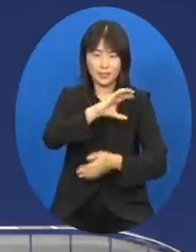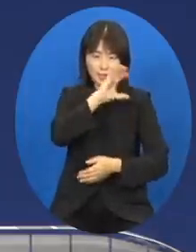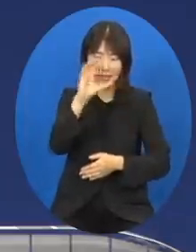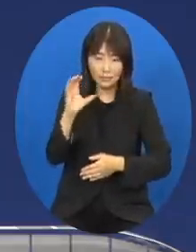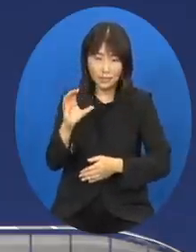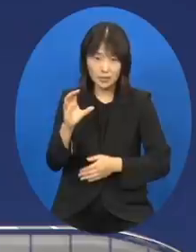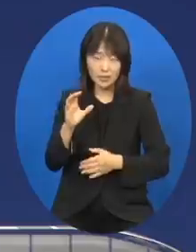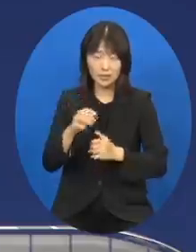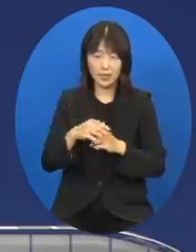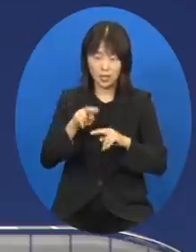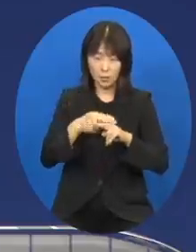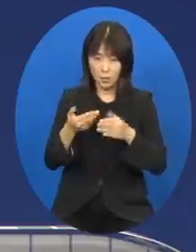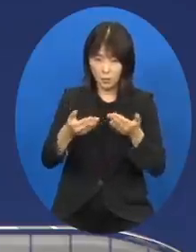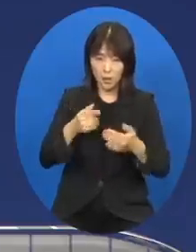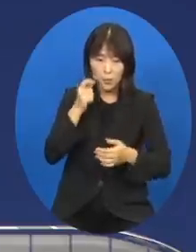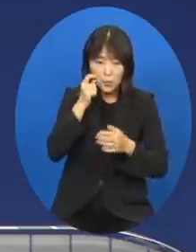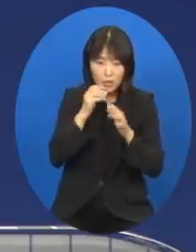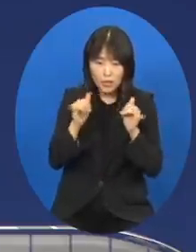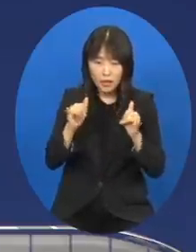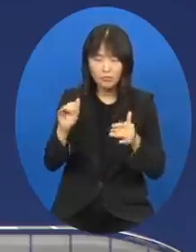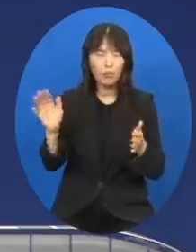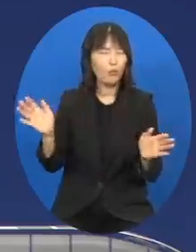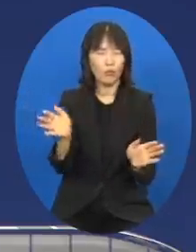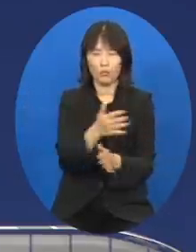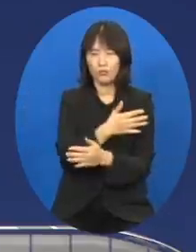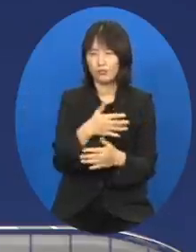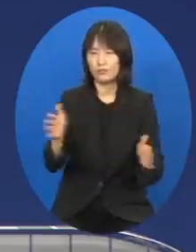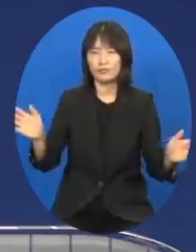크리스마스인데 선물 못 받으신 분은 아무도 없어요.